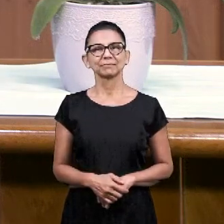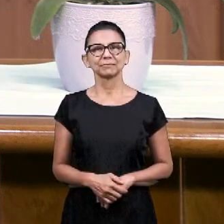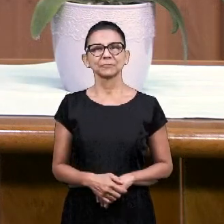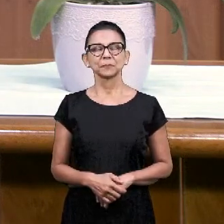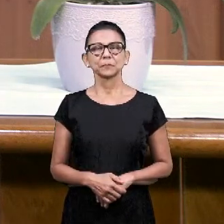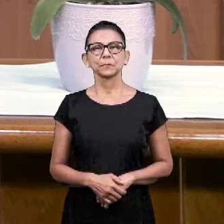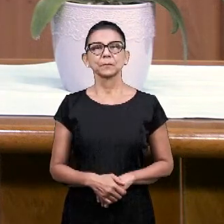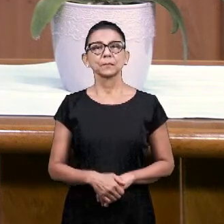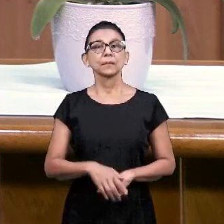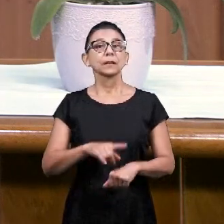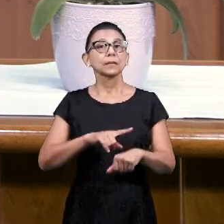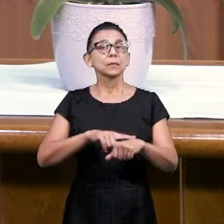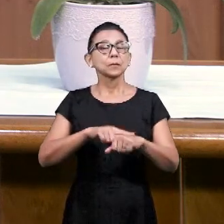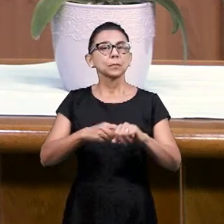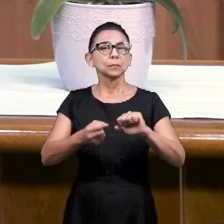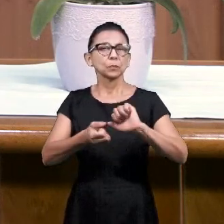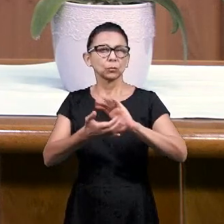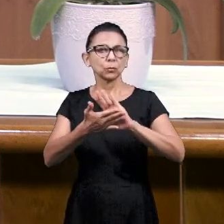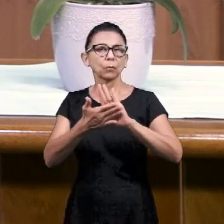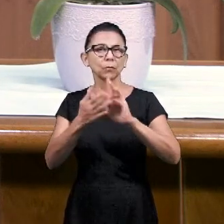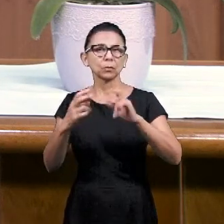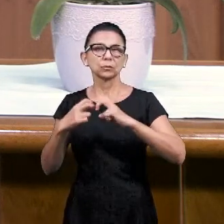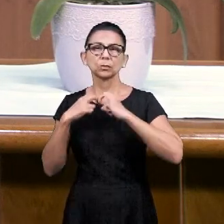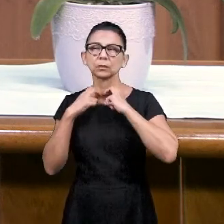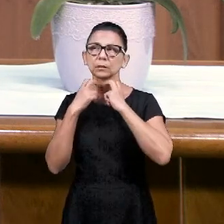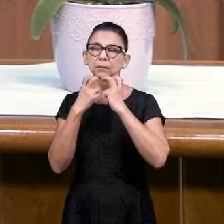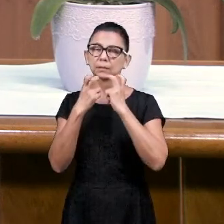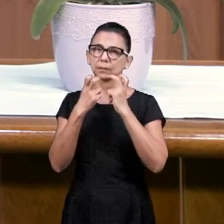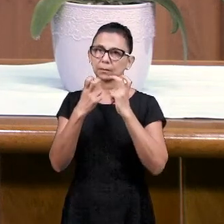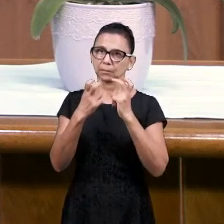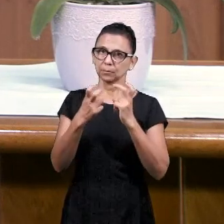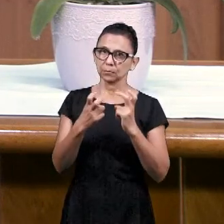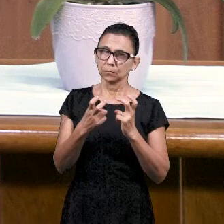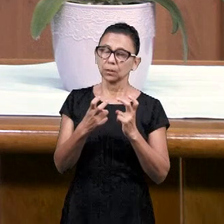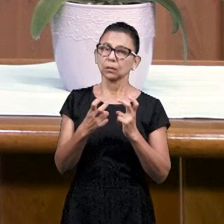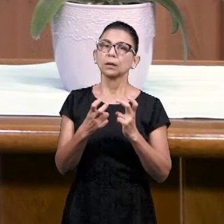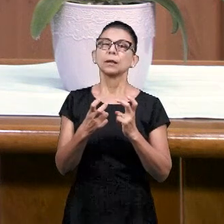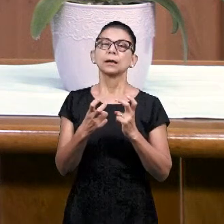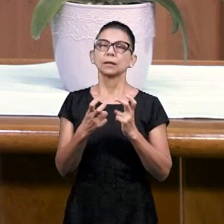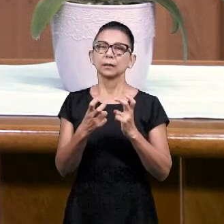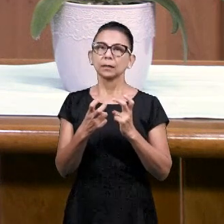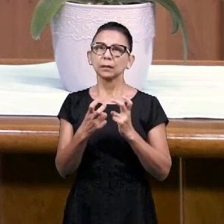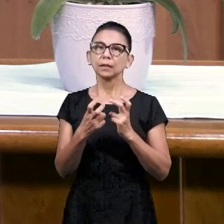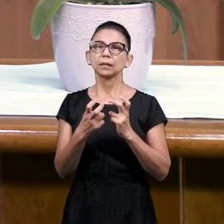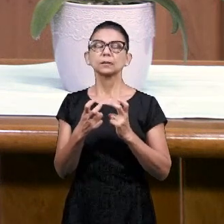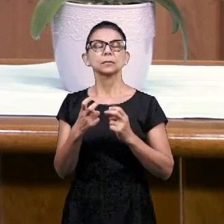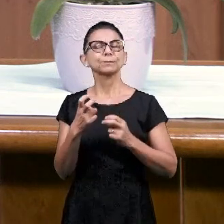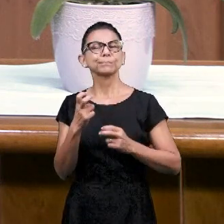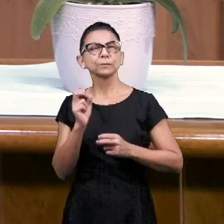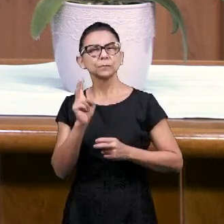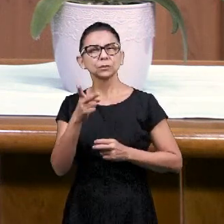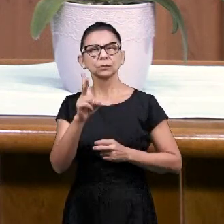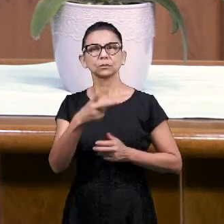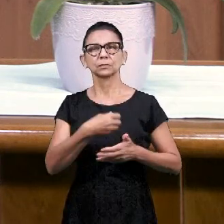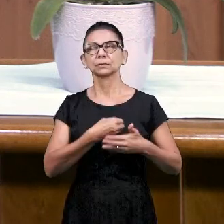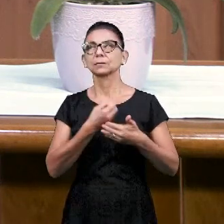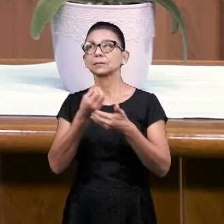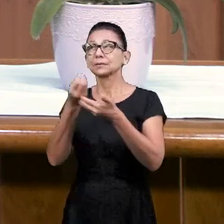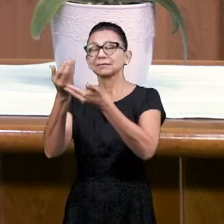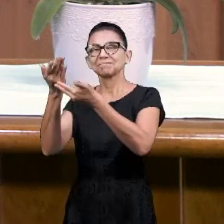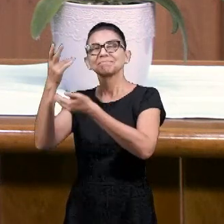peuvent s'asseoir. Et nous allons chanter un chant maintenant, un chant de prière par le sang de Jésus, où nous